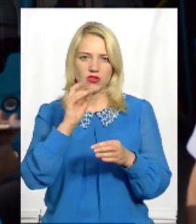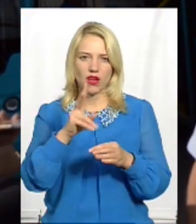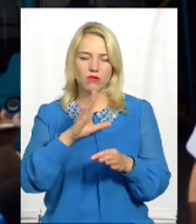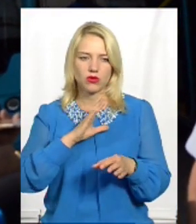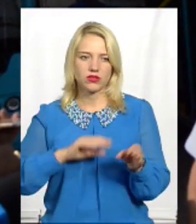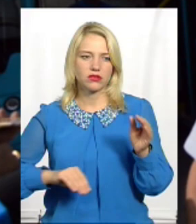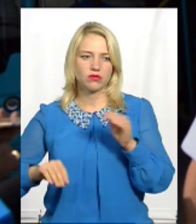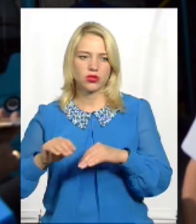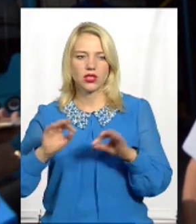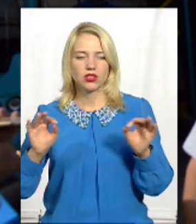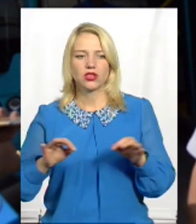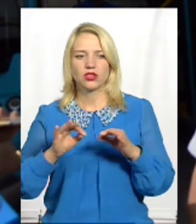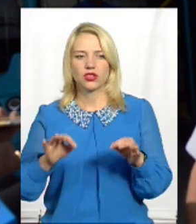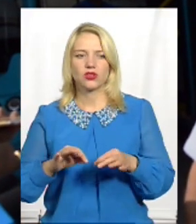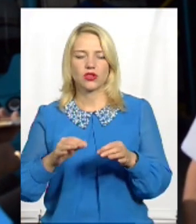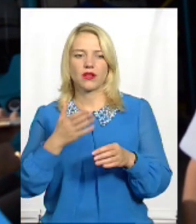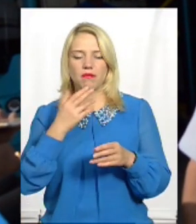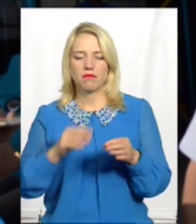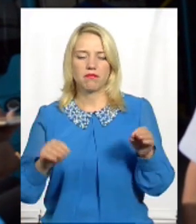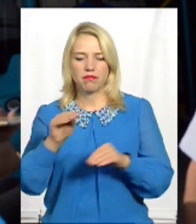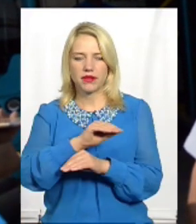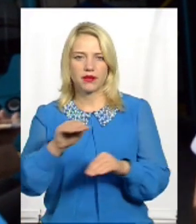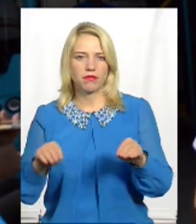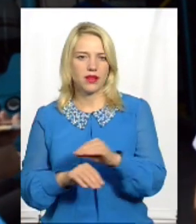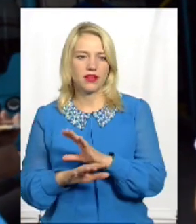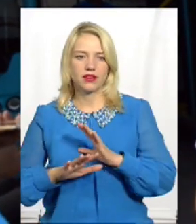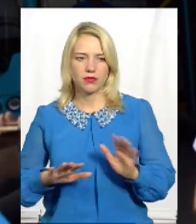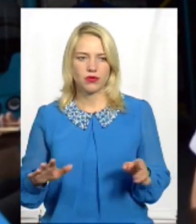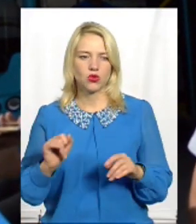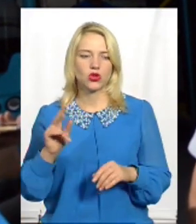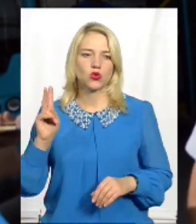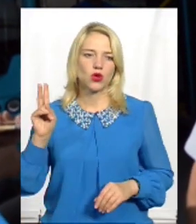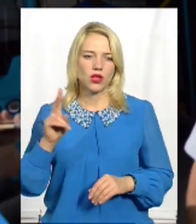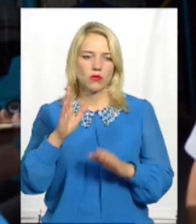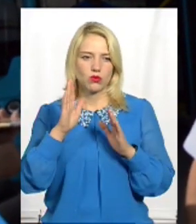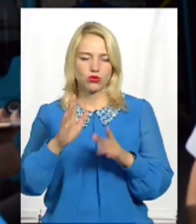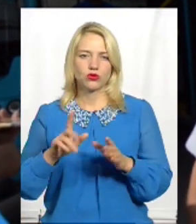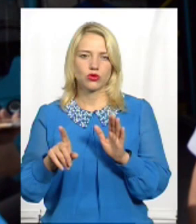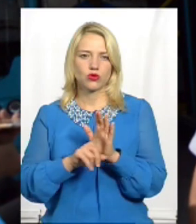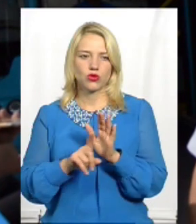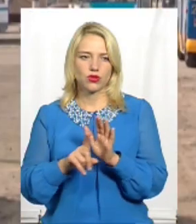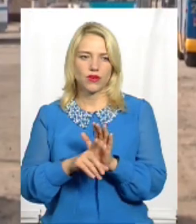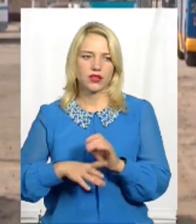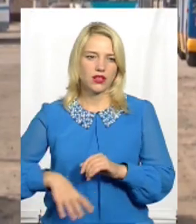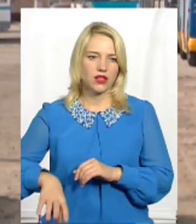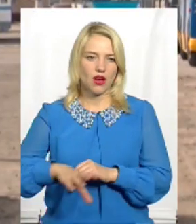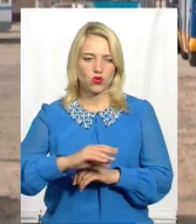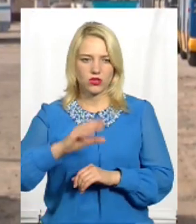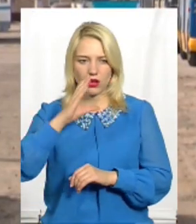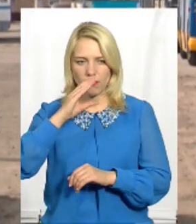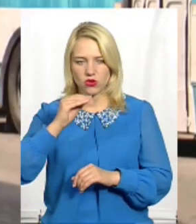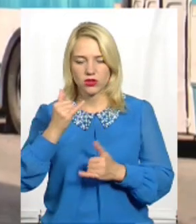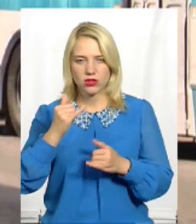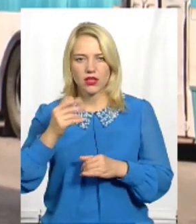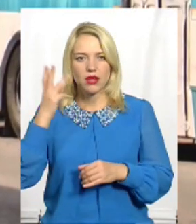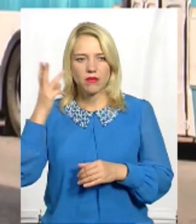нічого, підміни ніякої не було. І, звичайно, тролейбуси будуть курсувати на всіх маршрутах. Зараз Хмельницьким